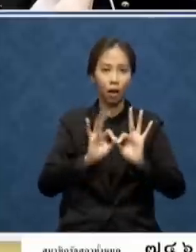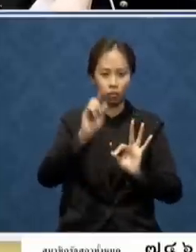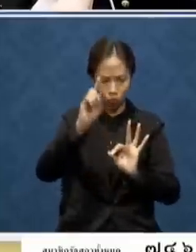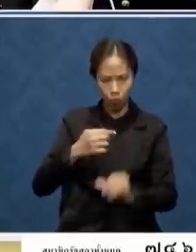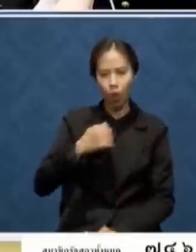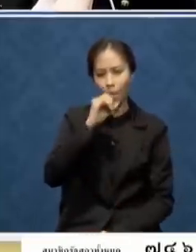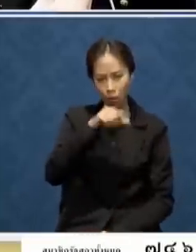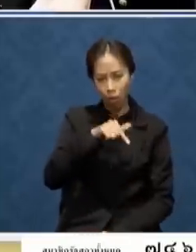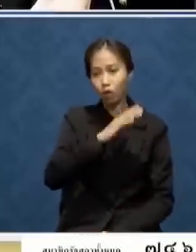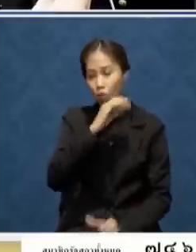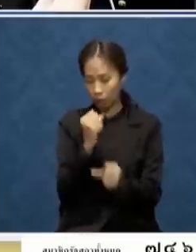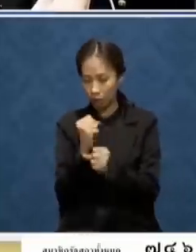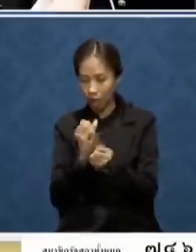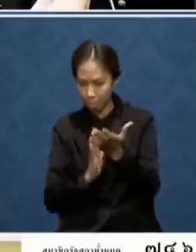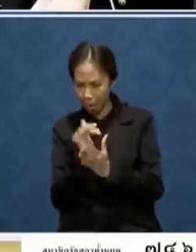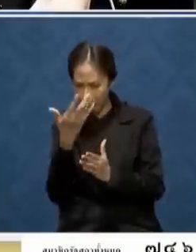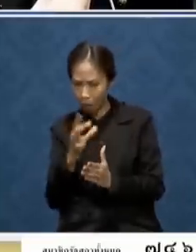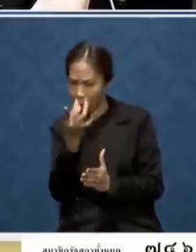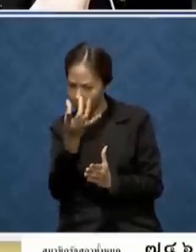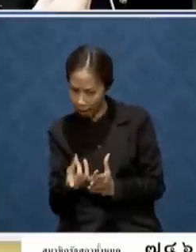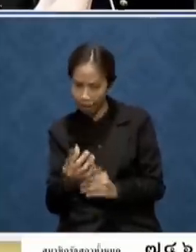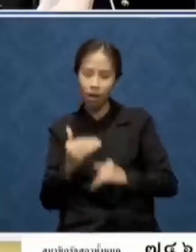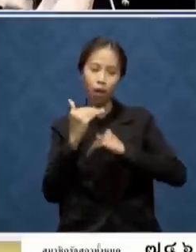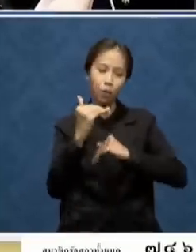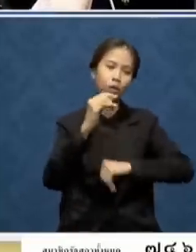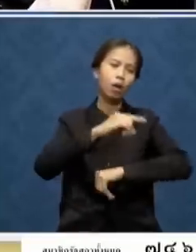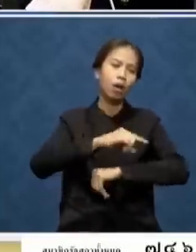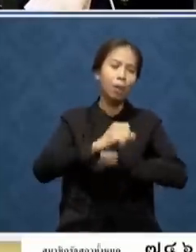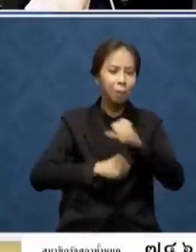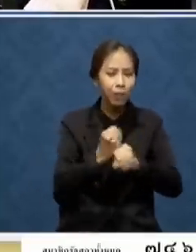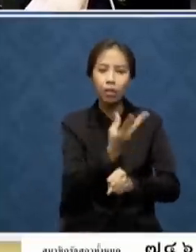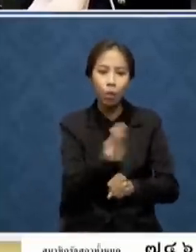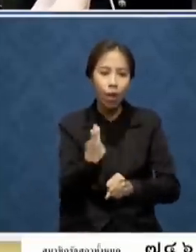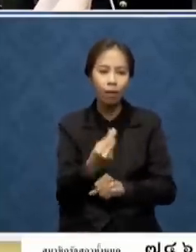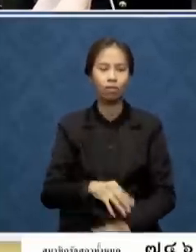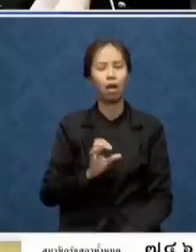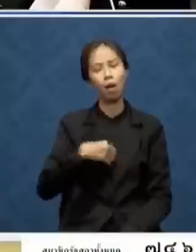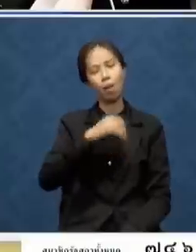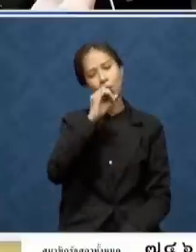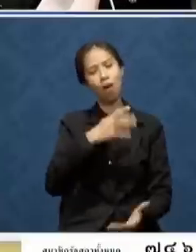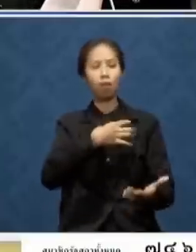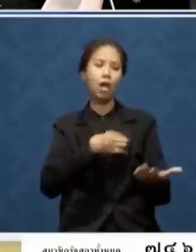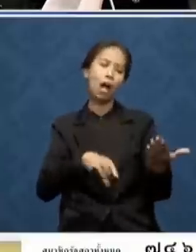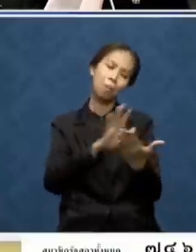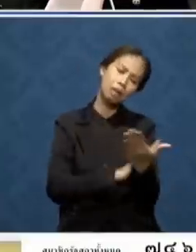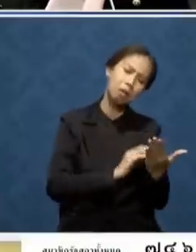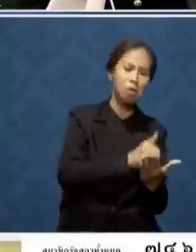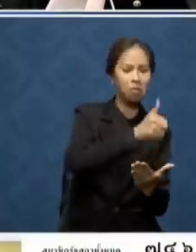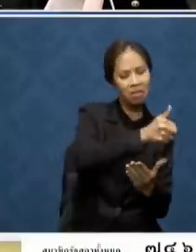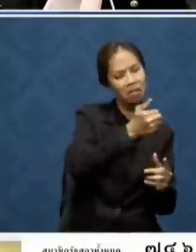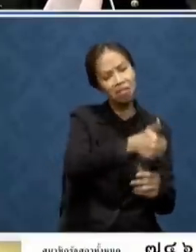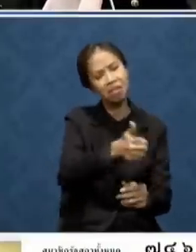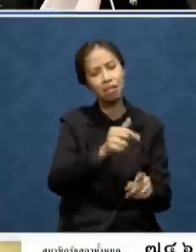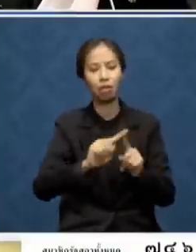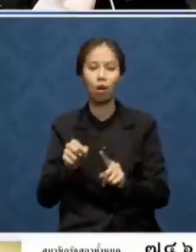ชี้วัดที่มันวัดผลได้ด้วยมีกรอบเวลาชัดเจนไม่ใช่บอกว่าอยากให้ประเทศเป็นอย่างนั้นอยากให้ประเทศเป็นอย่างนี้แต่